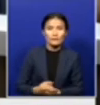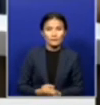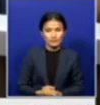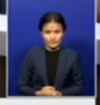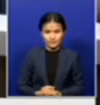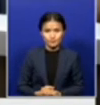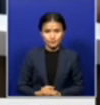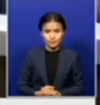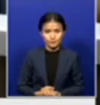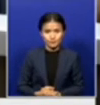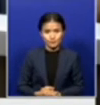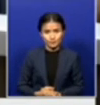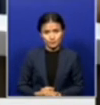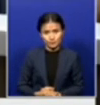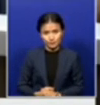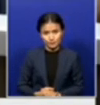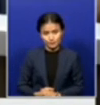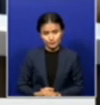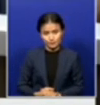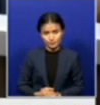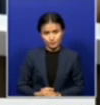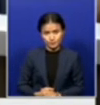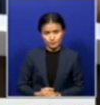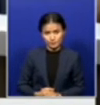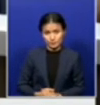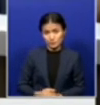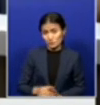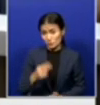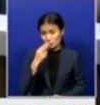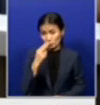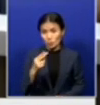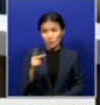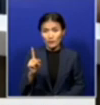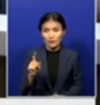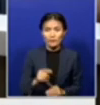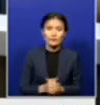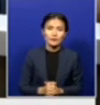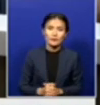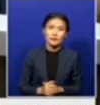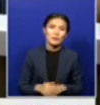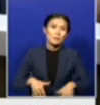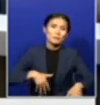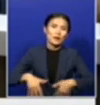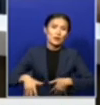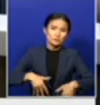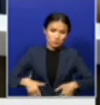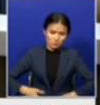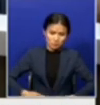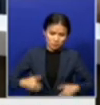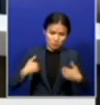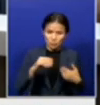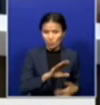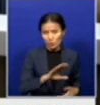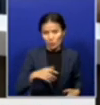ดก็คือพี่น้องประชาชนเดือดร้อนในชีวิตความเป็นอยู่ทุกหย่อมย่